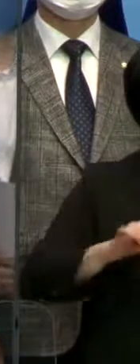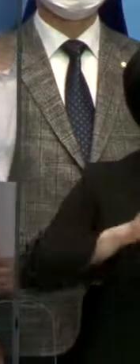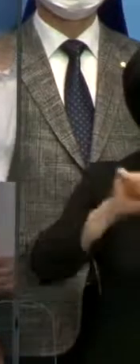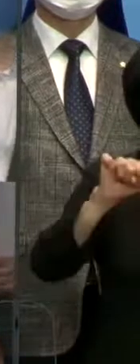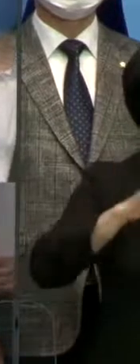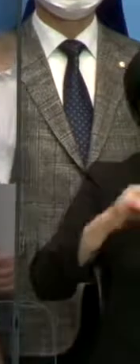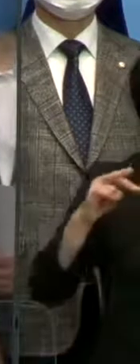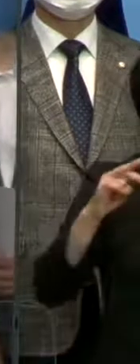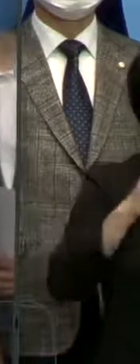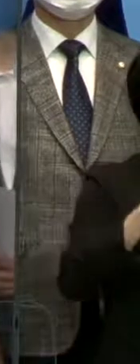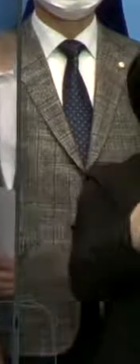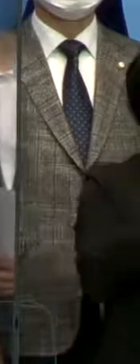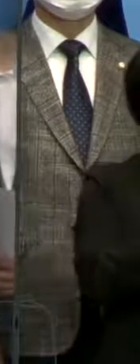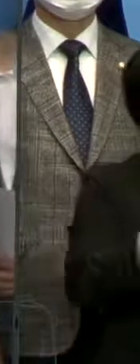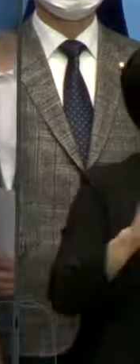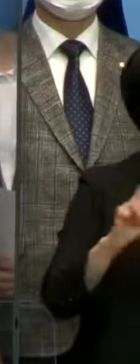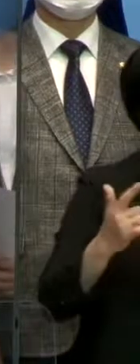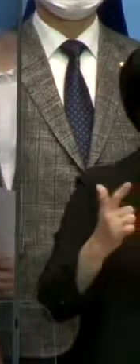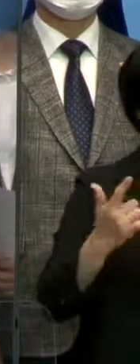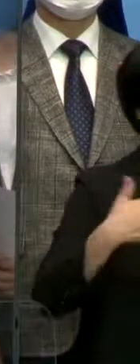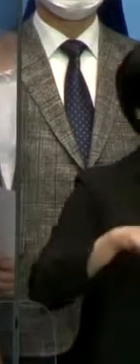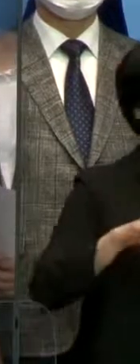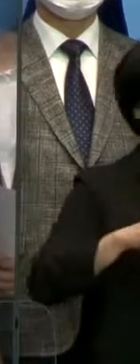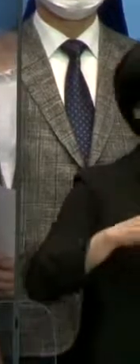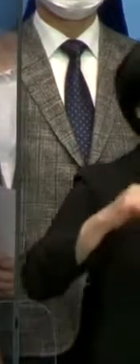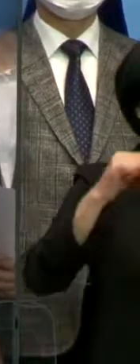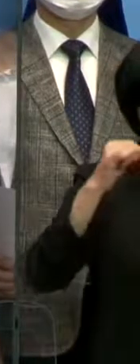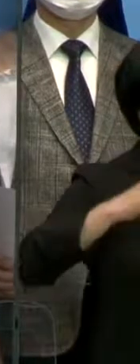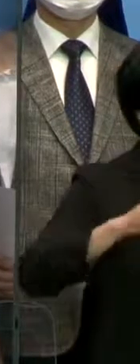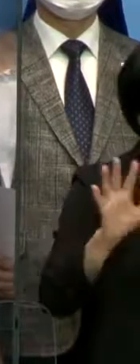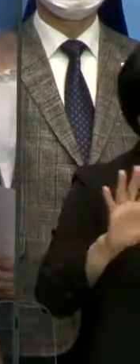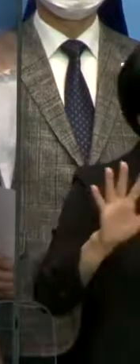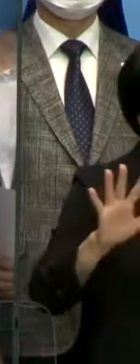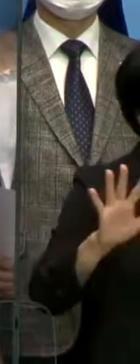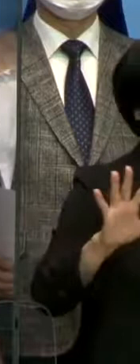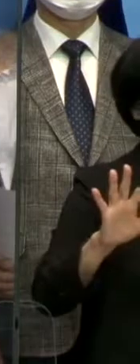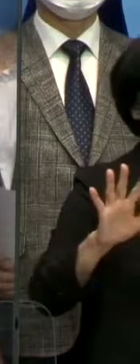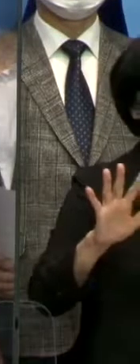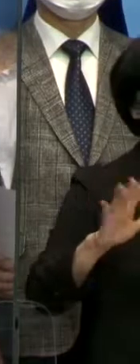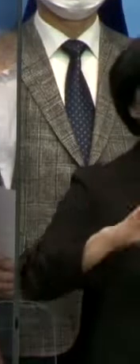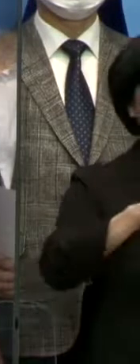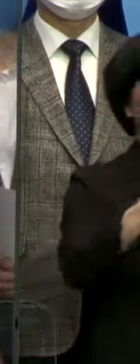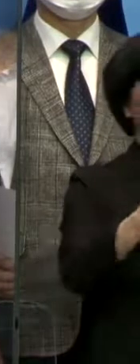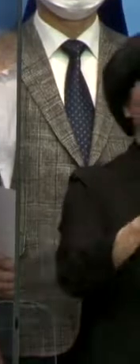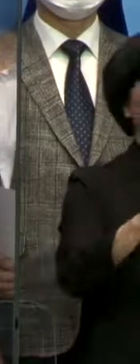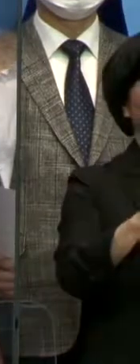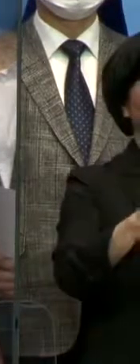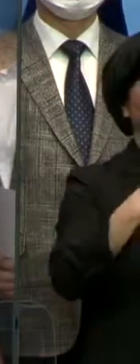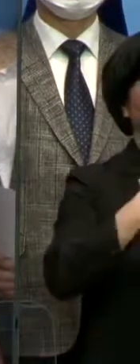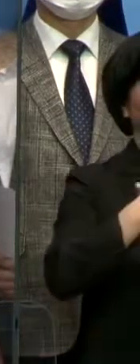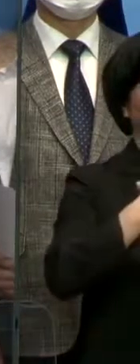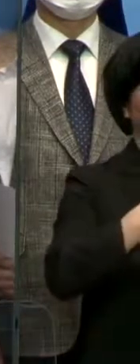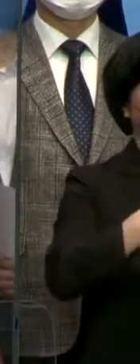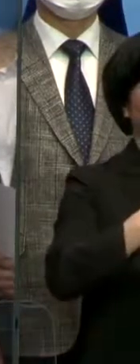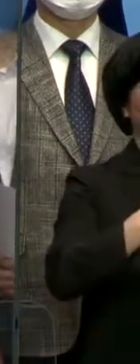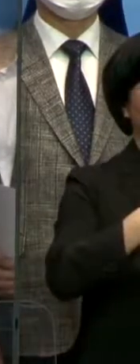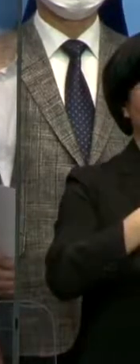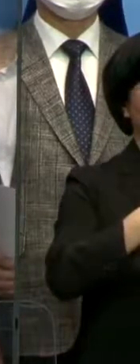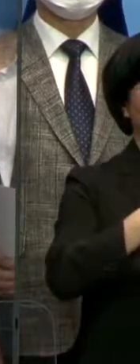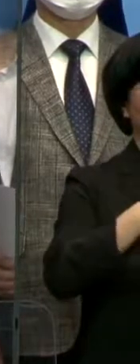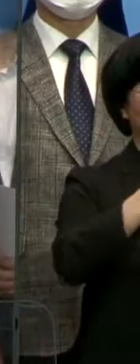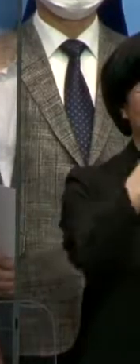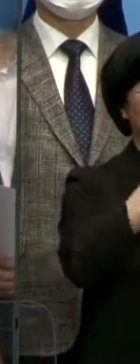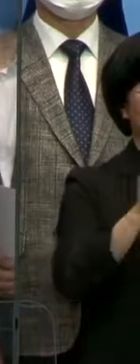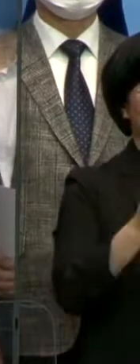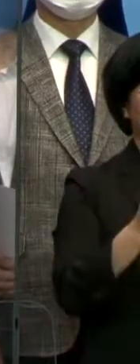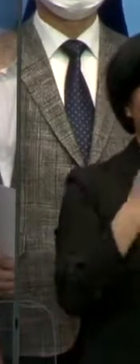정치적인 쟁점이 있는 법안도 아니고 당론이 있는 것도 아니어서 국민들의 안전,